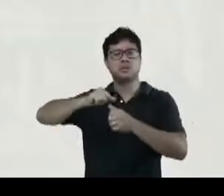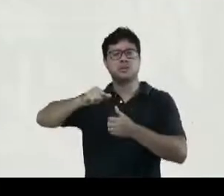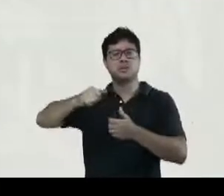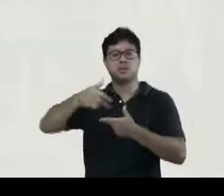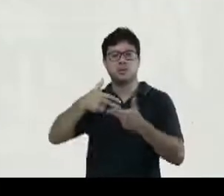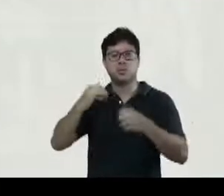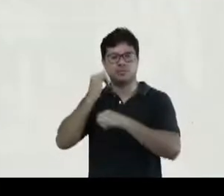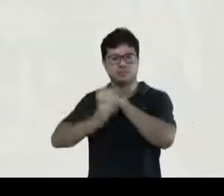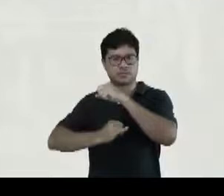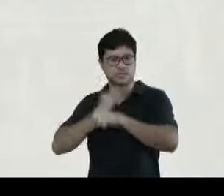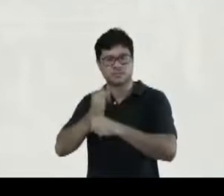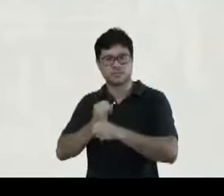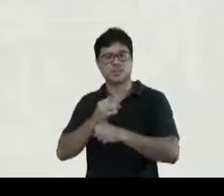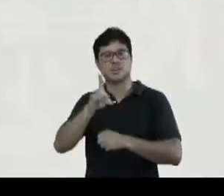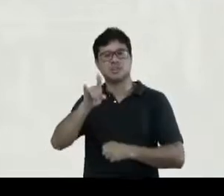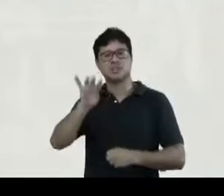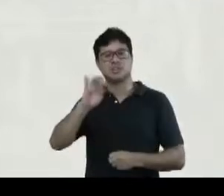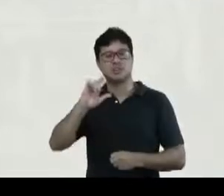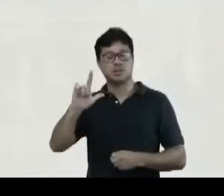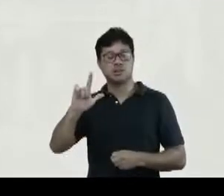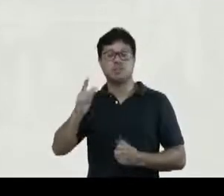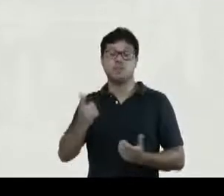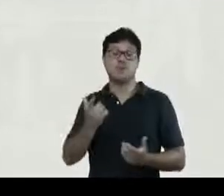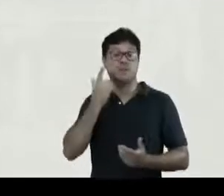auf die noch relativ junge